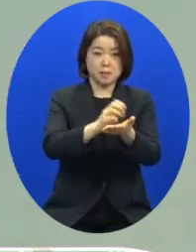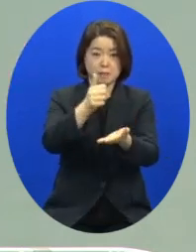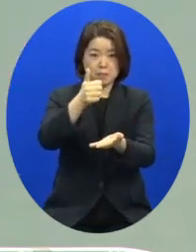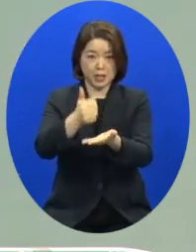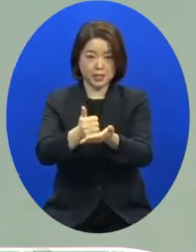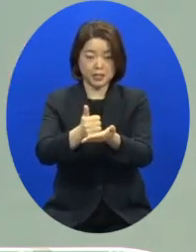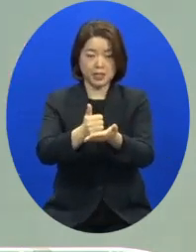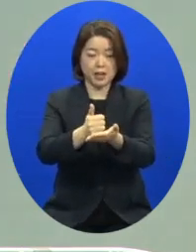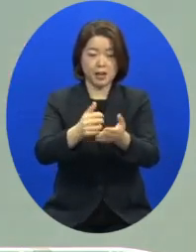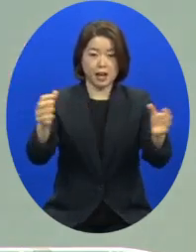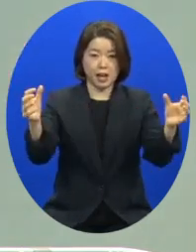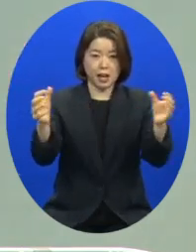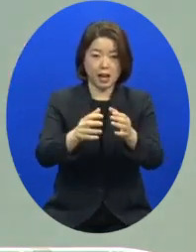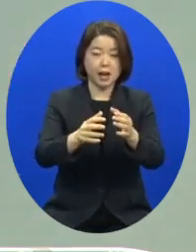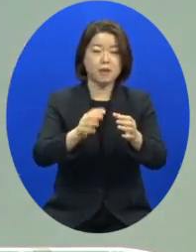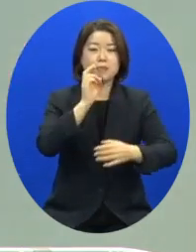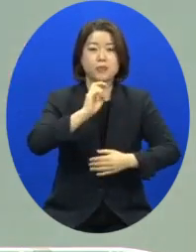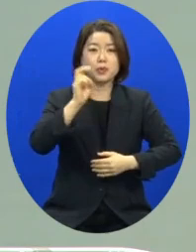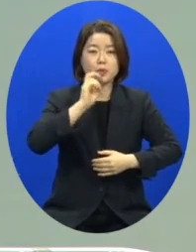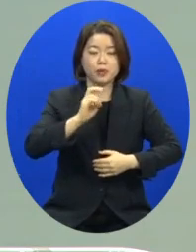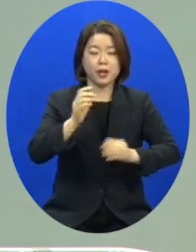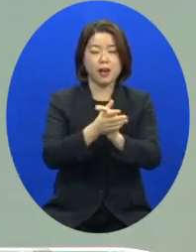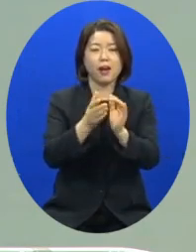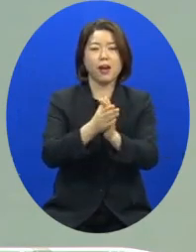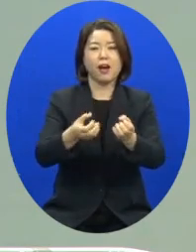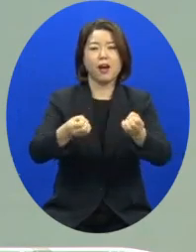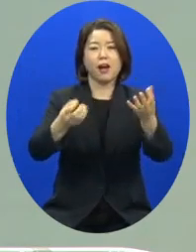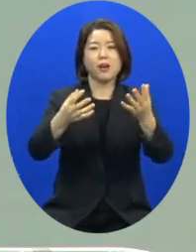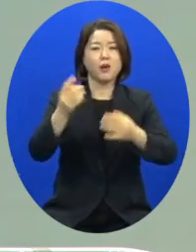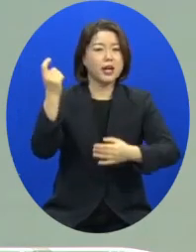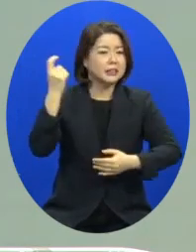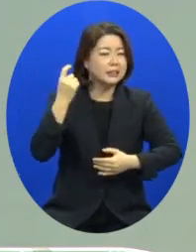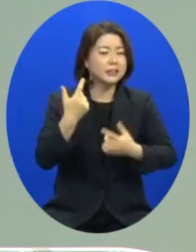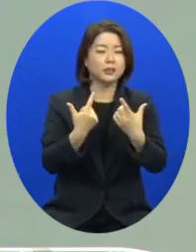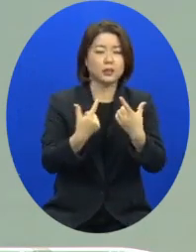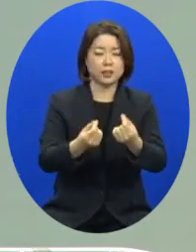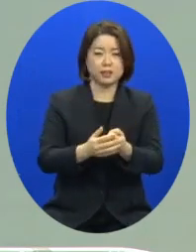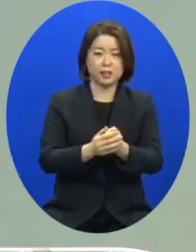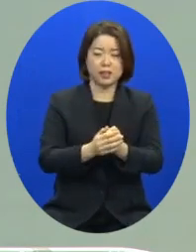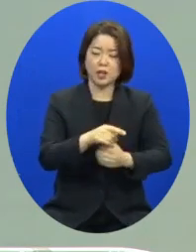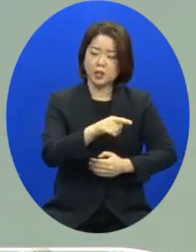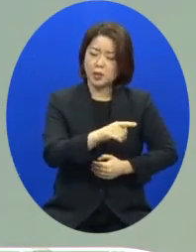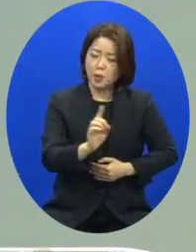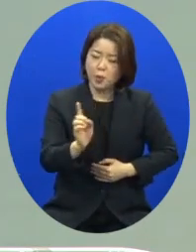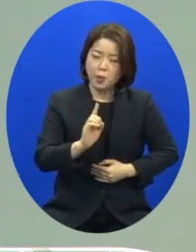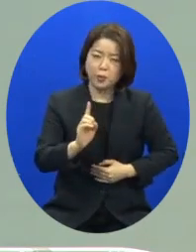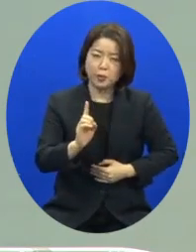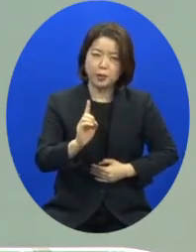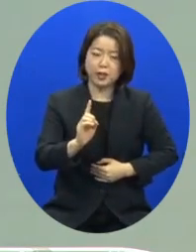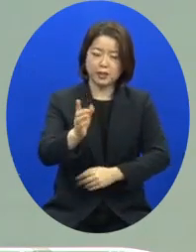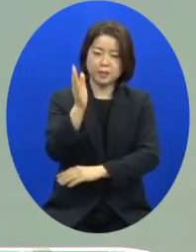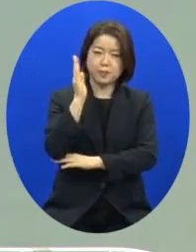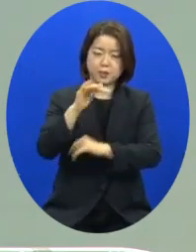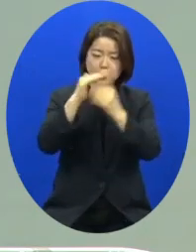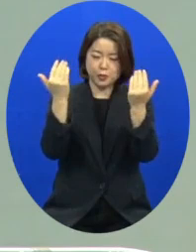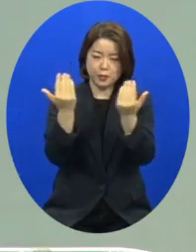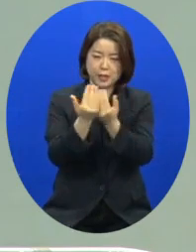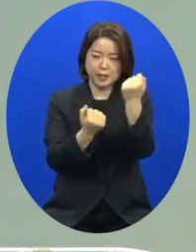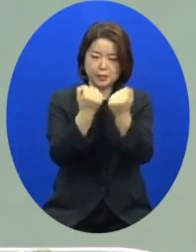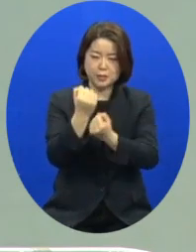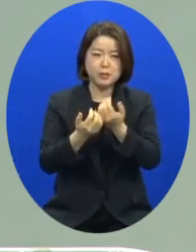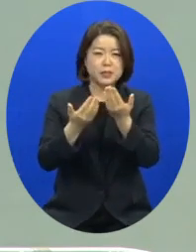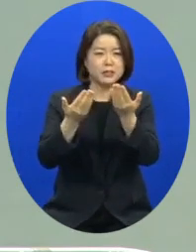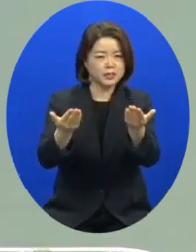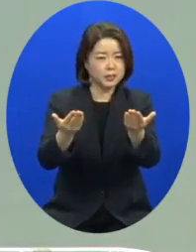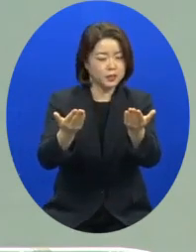같은 감동이 있었습니다. 이걸 도대체 내가 어떻게 설교로 풀어낼 수 있을까 고민이 될